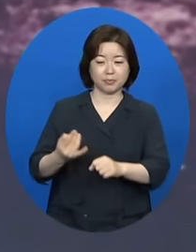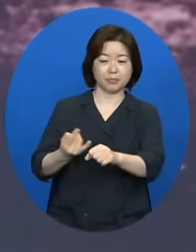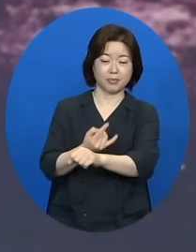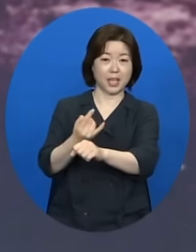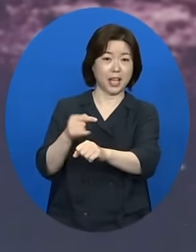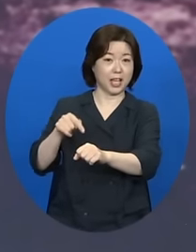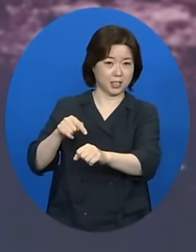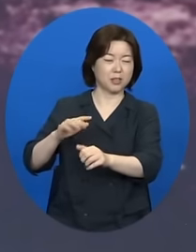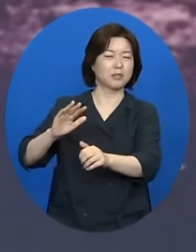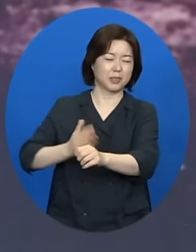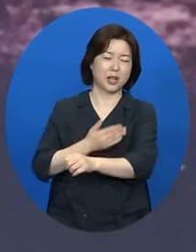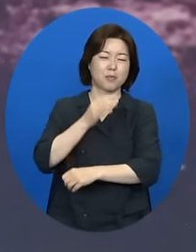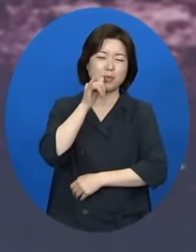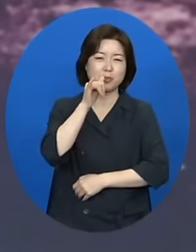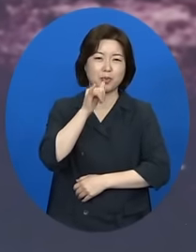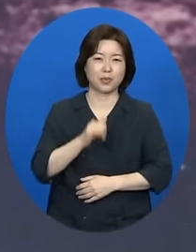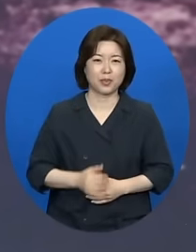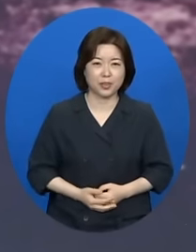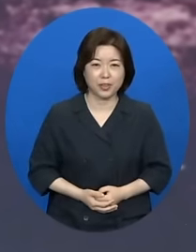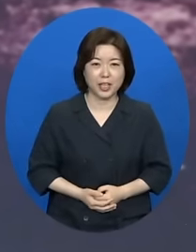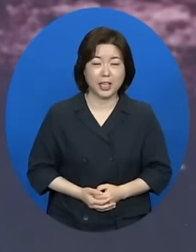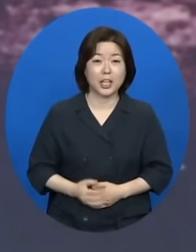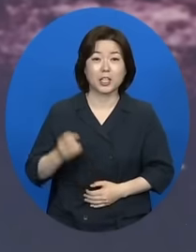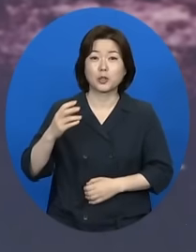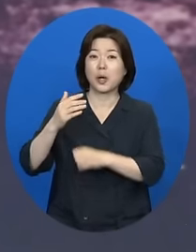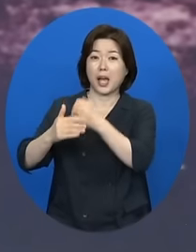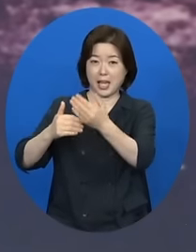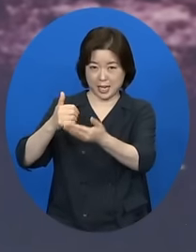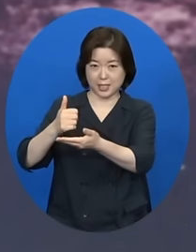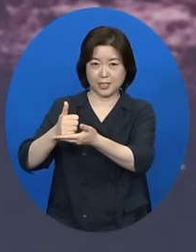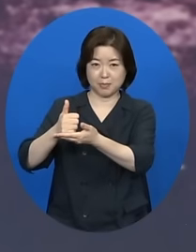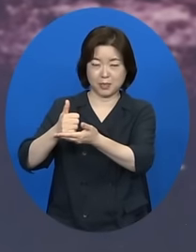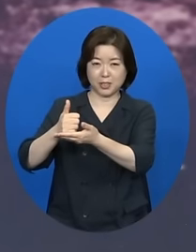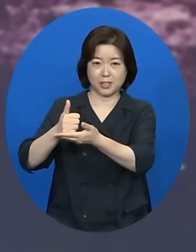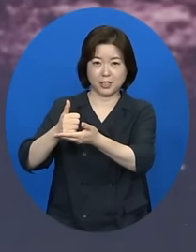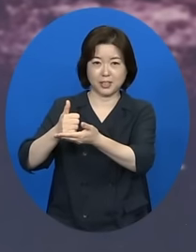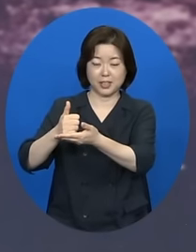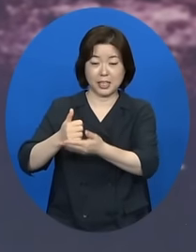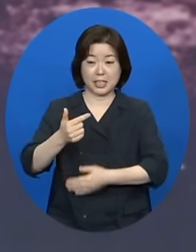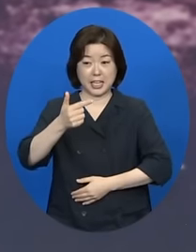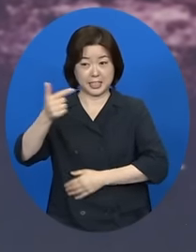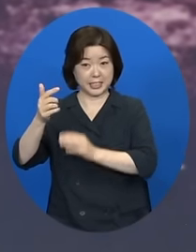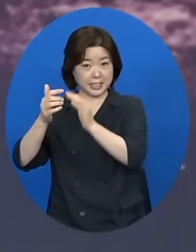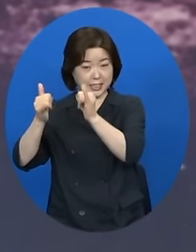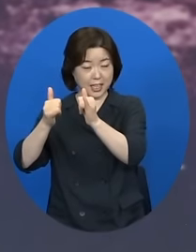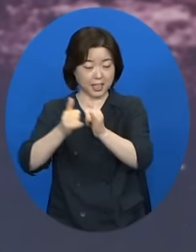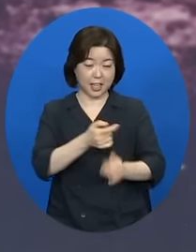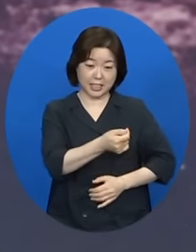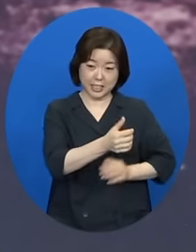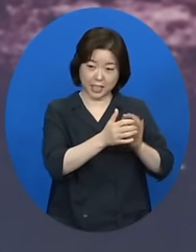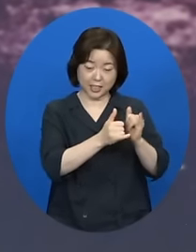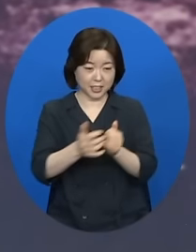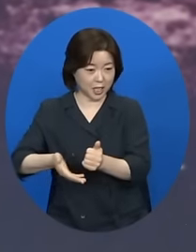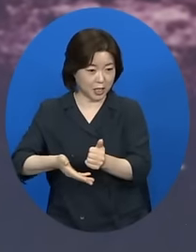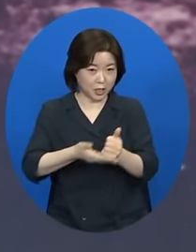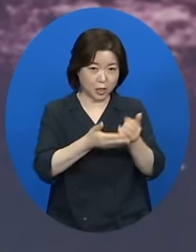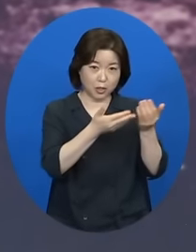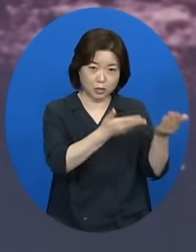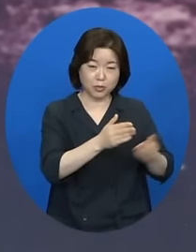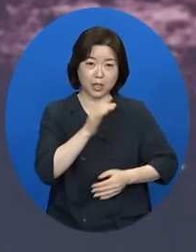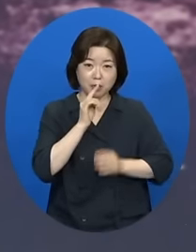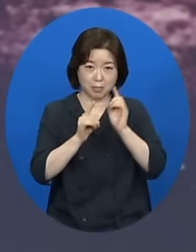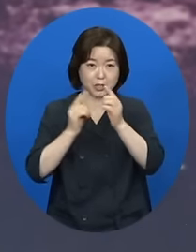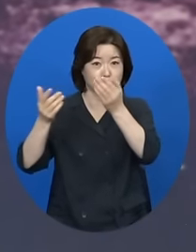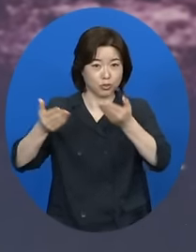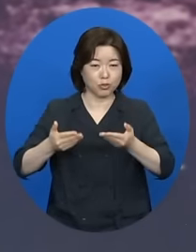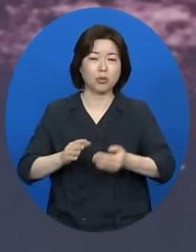분명히 잘못이 있다는 거예요. 그리고 하나님께서 바로 큰 자가 작은 자를 섬길 것이라고 말씀하신 것도